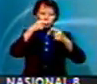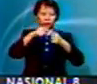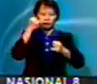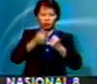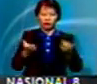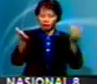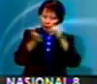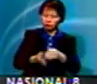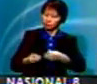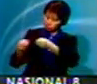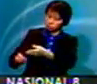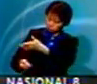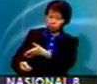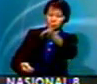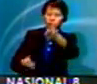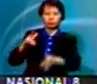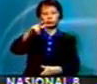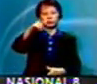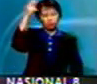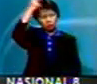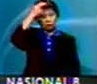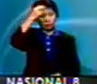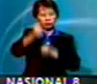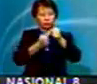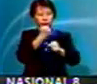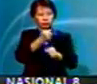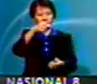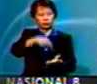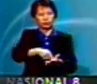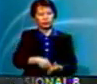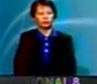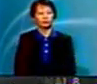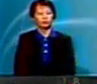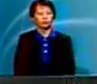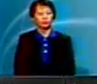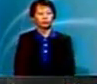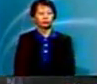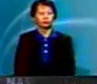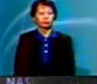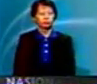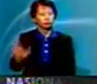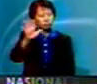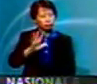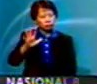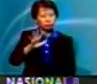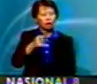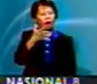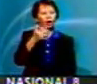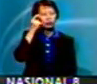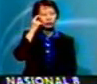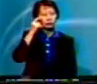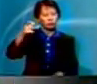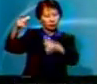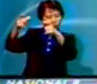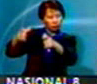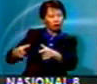beliau sekali lagi ditawarkan menunaikan haji tahun ini. Nak bayangkan bagaimana keadaan Kaabah by